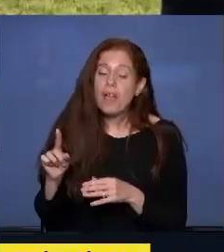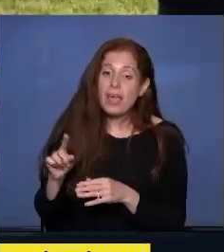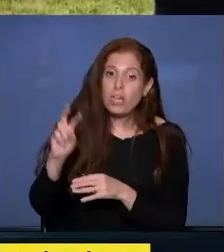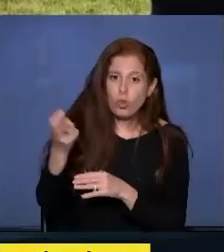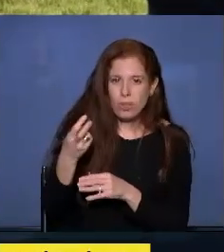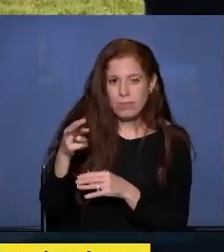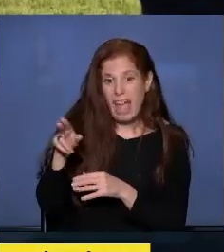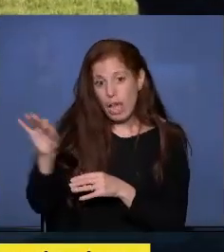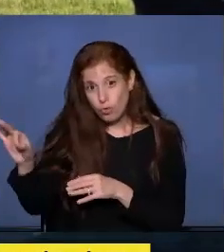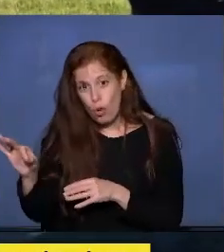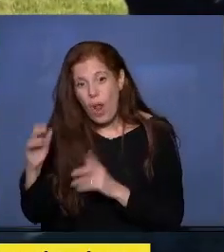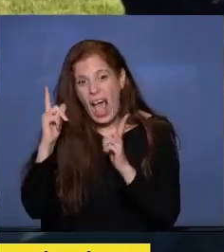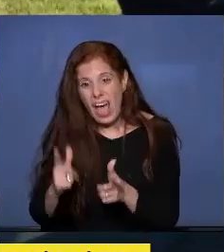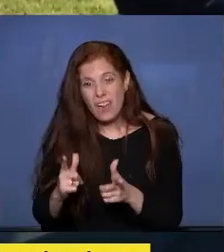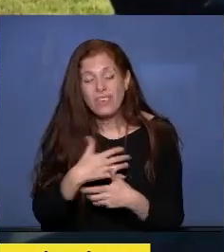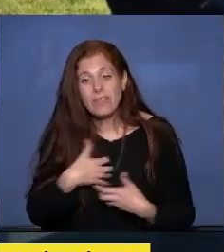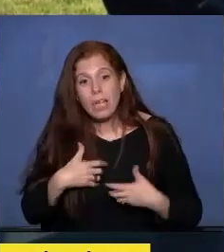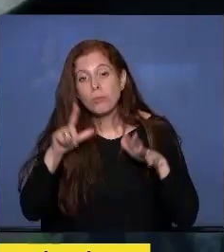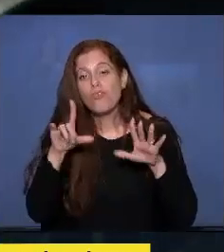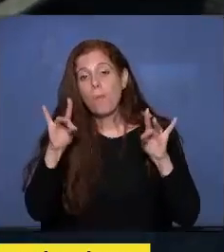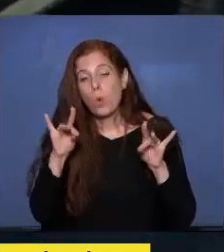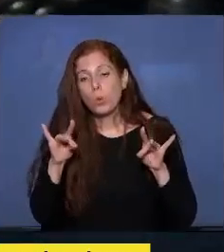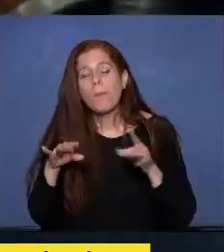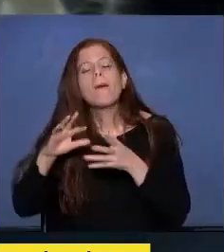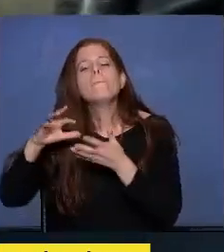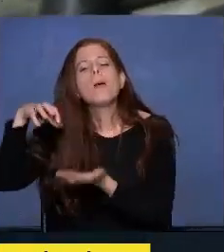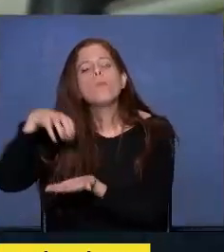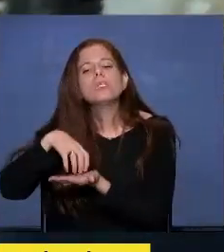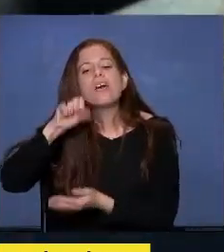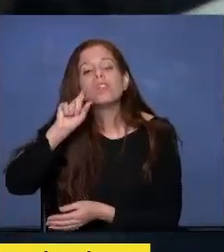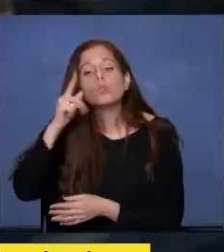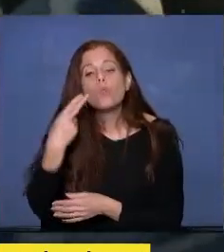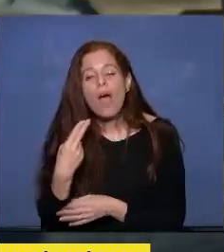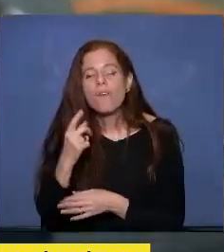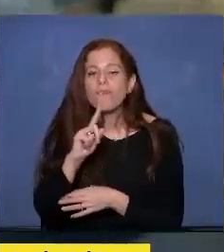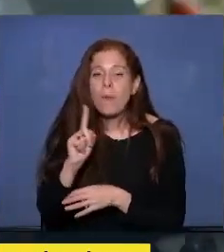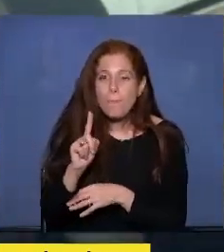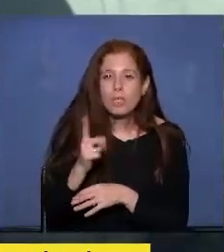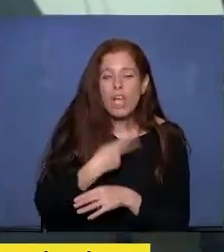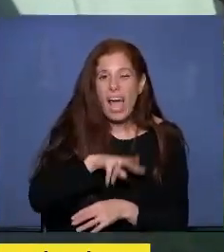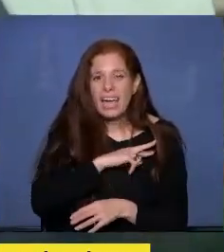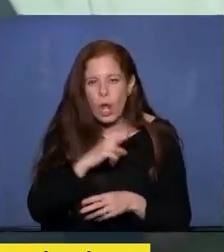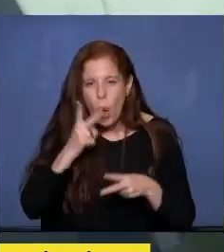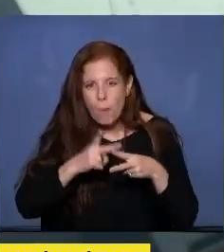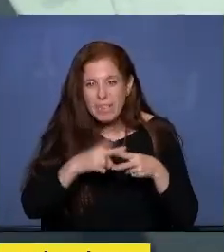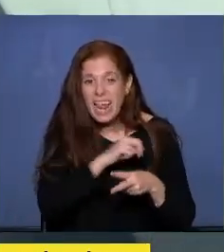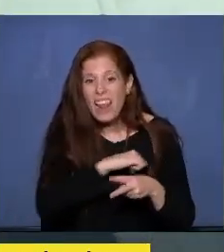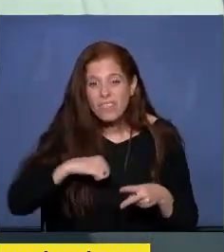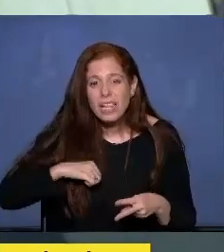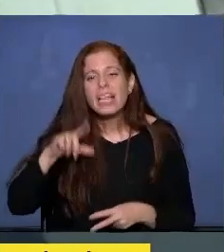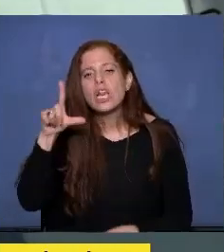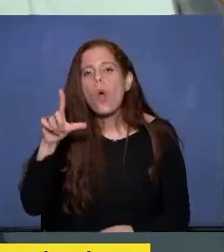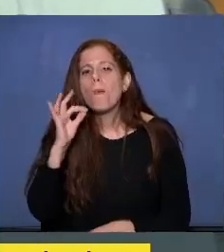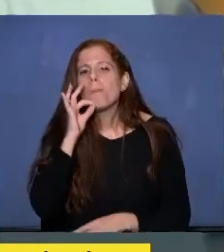אח שלו לחם ונפצע בשבעה באוקטובר במוצב סופה. ומי שמנסרת את כל חתיכות הברזל לבדה היא ליאור, בת